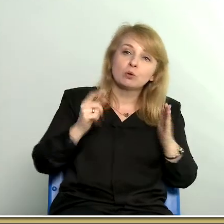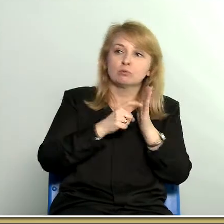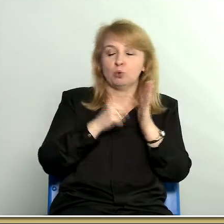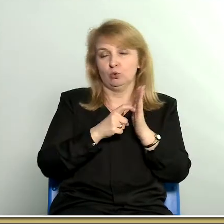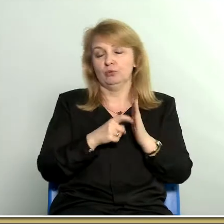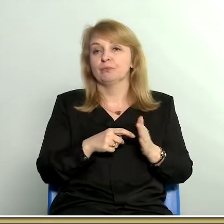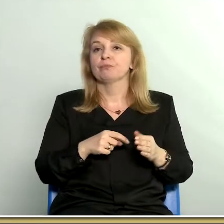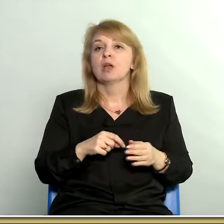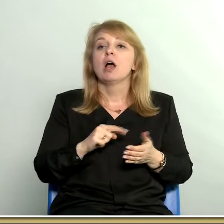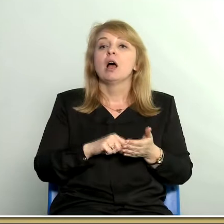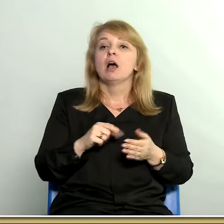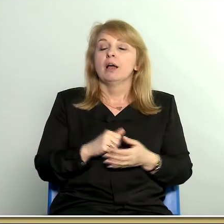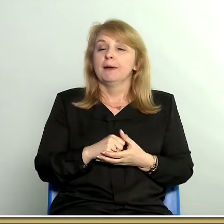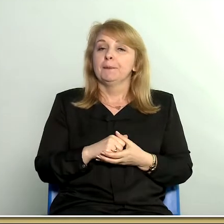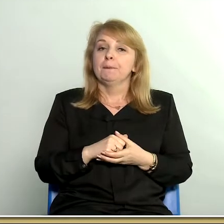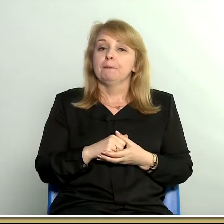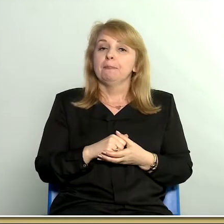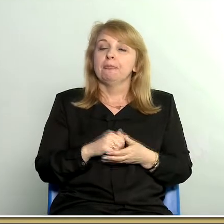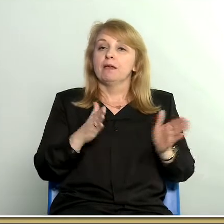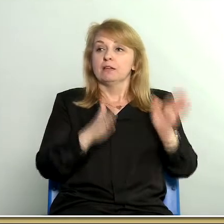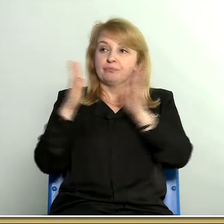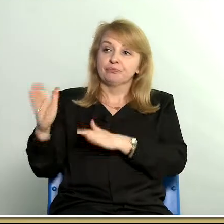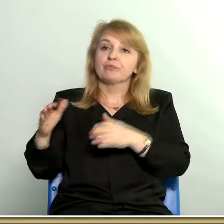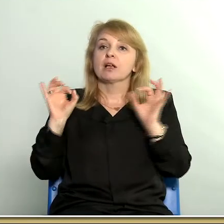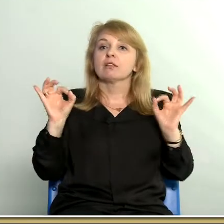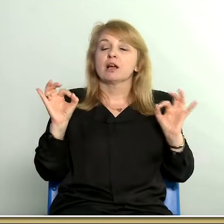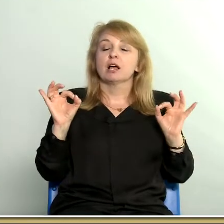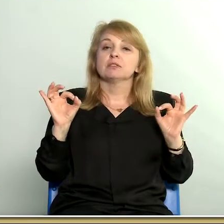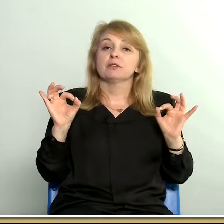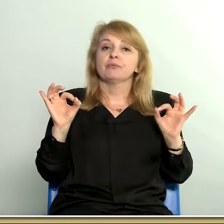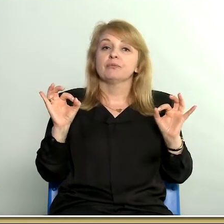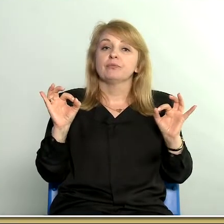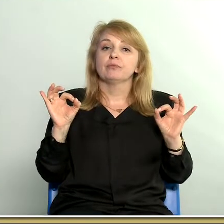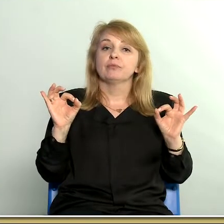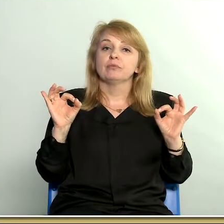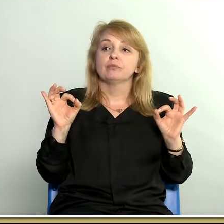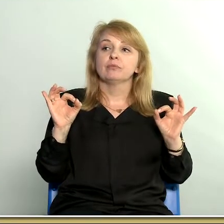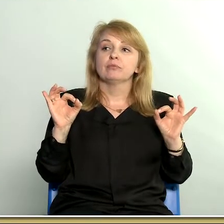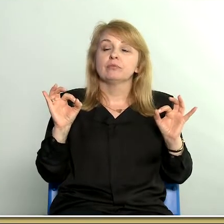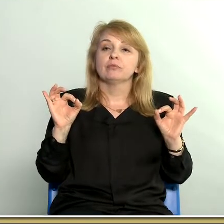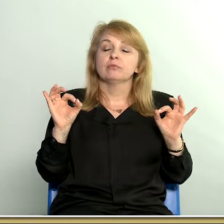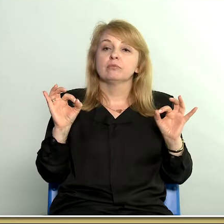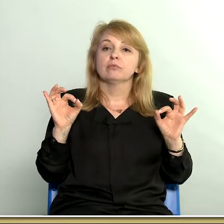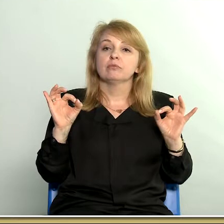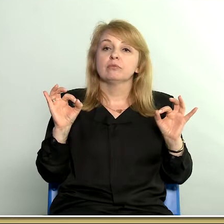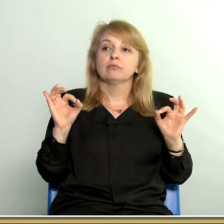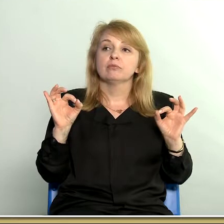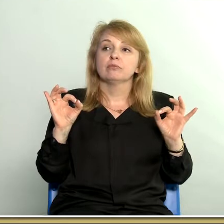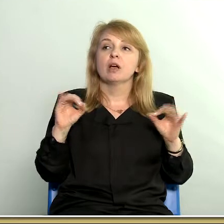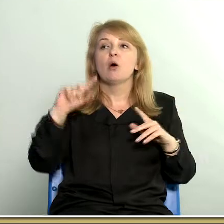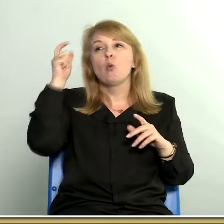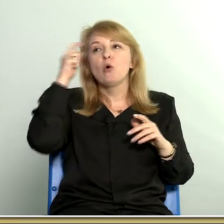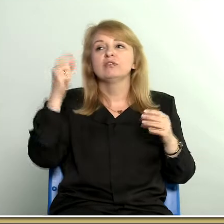-13. I przechodzimy do poszczególnych osi priorytetowych.